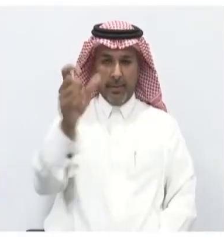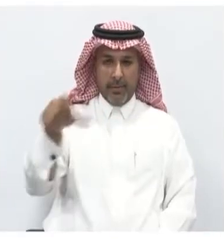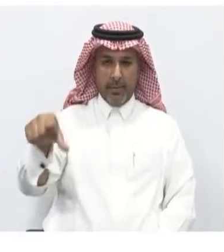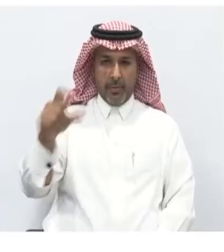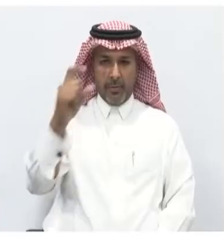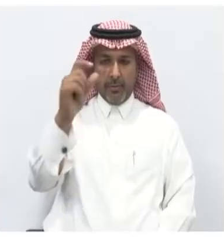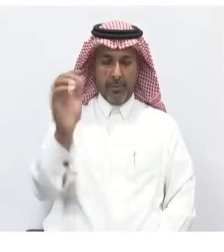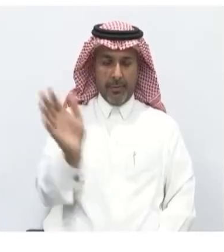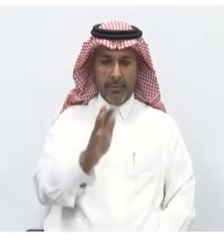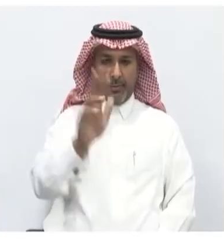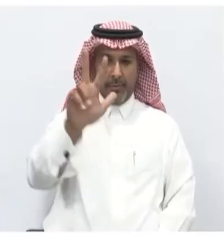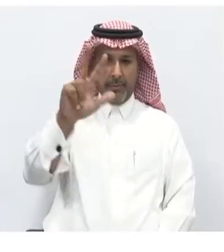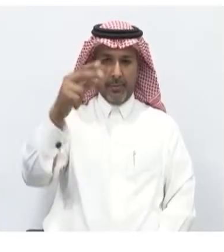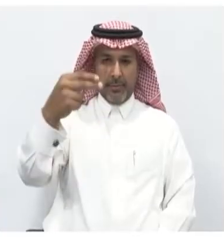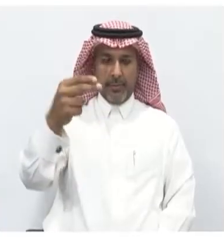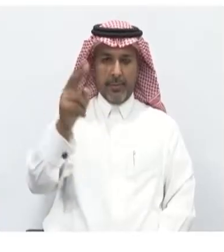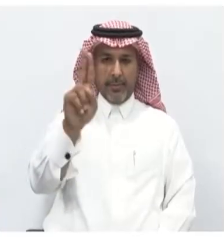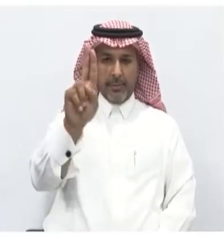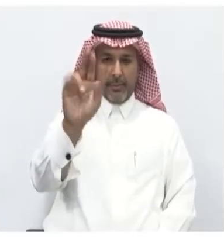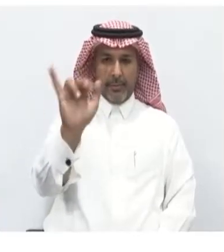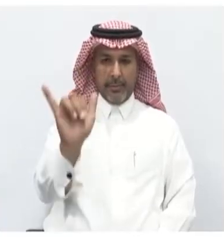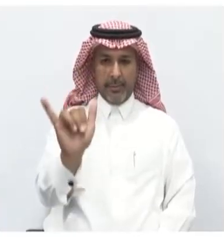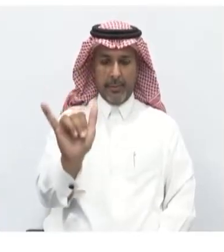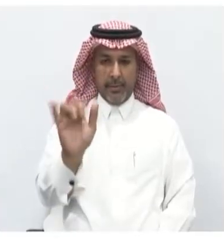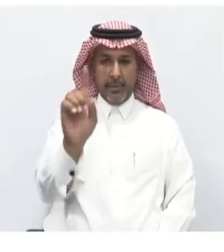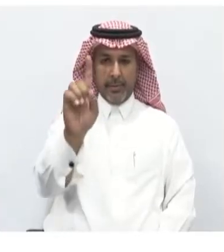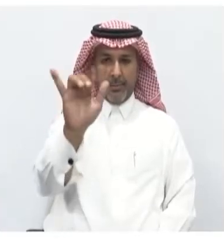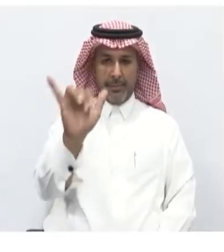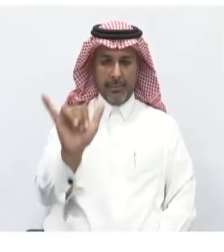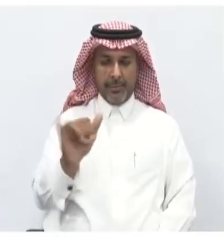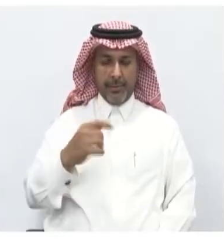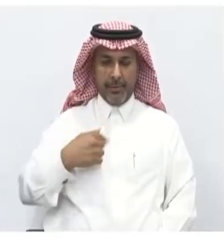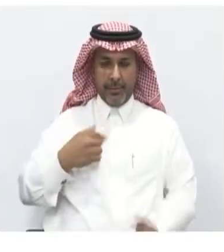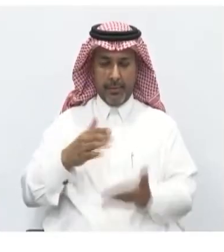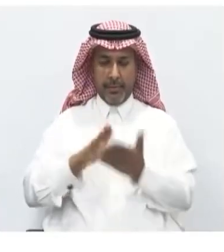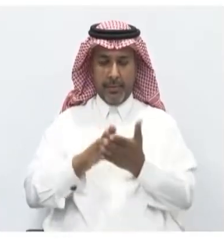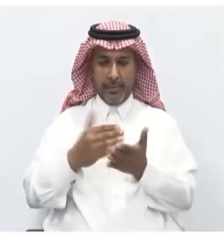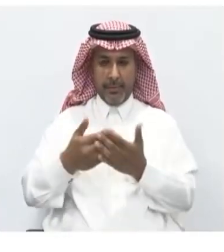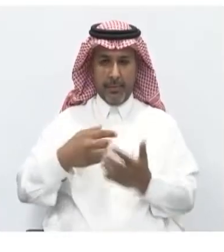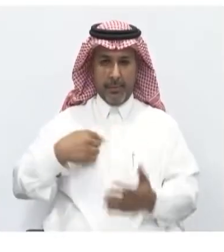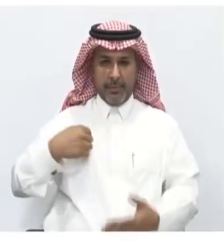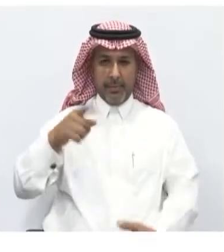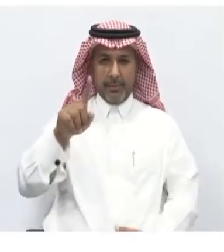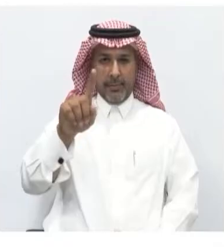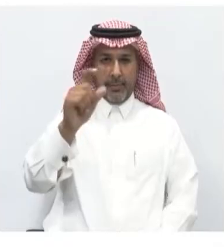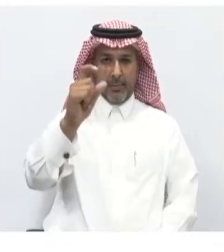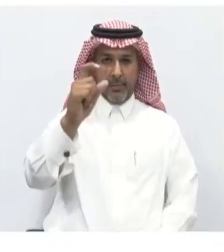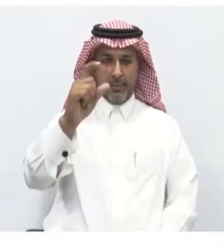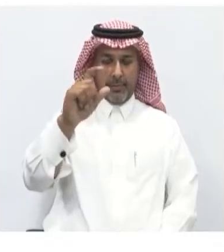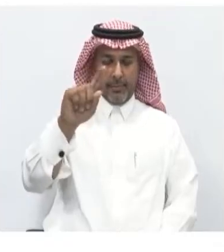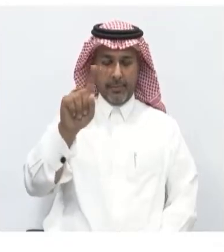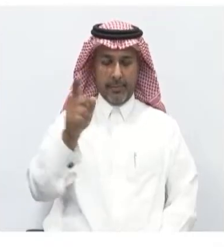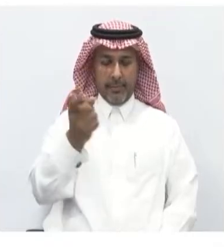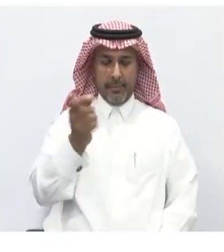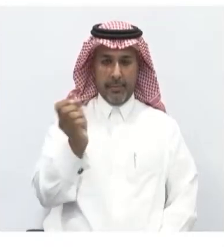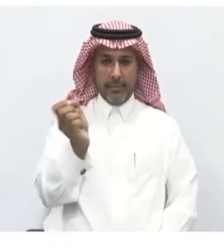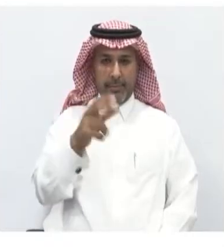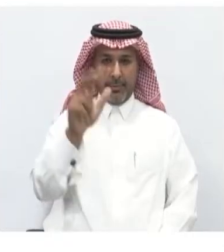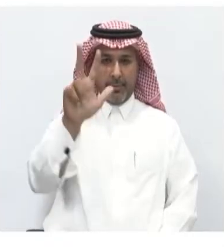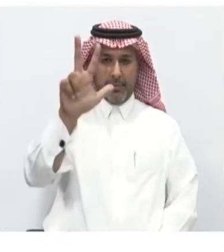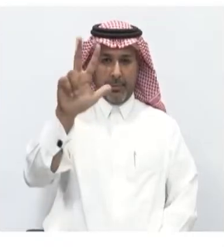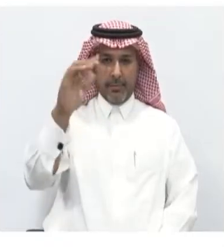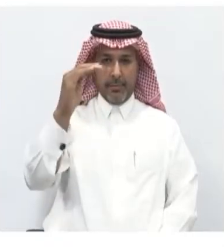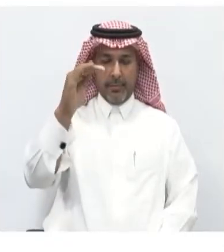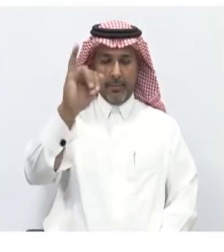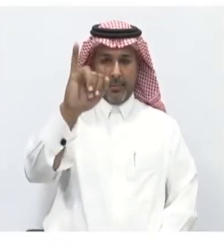علاقه المول بالجسيمات اذا فصلنا هو اسمه الحسابات الكيميائيه المقصود بالحسابات الكيميائيه ودرس اليوم